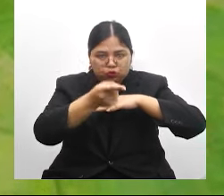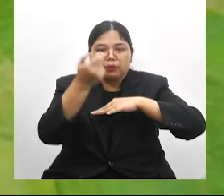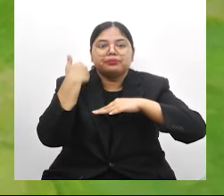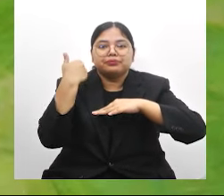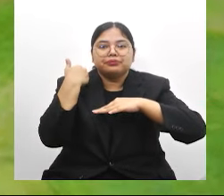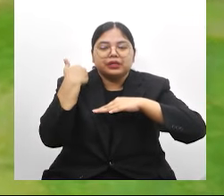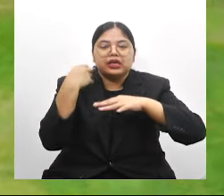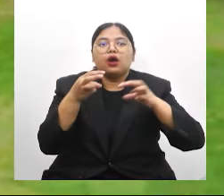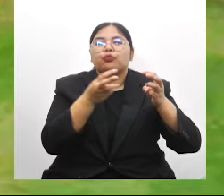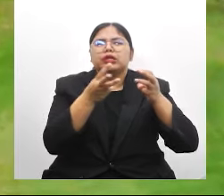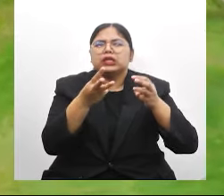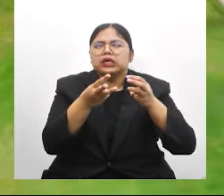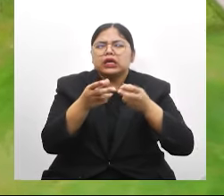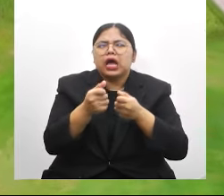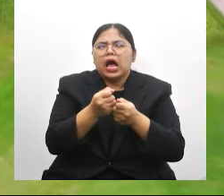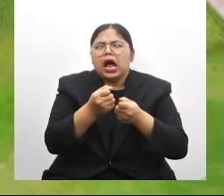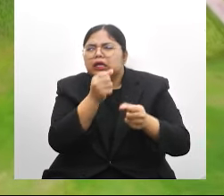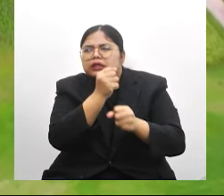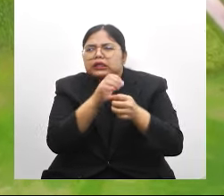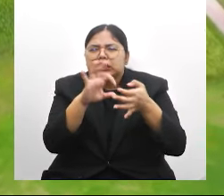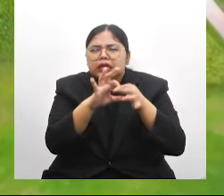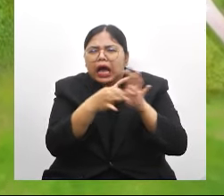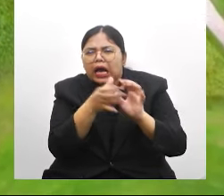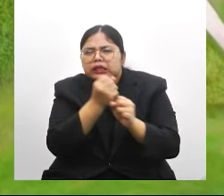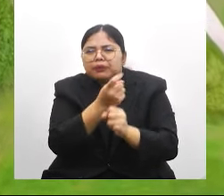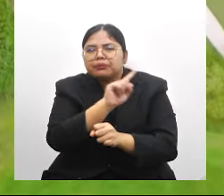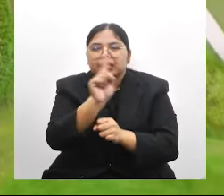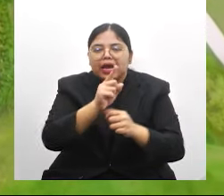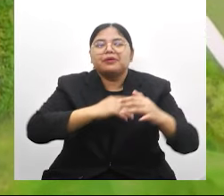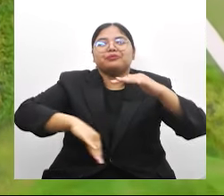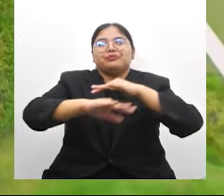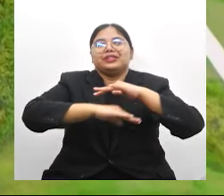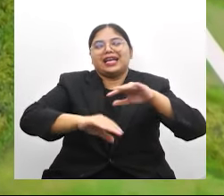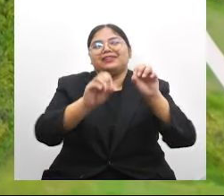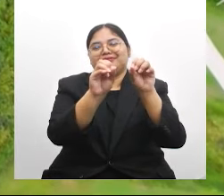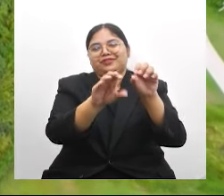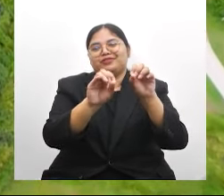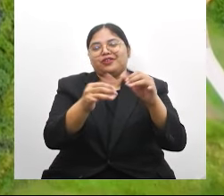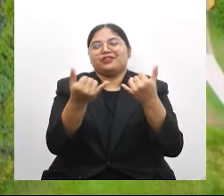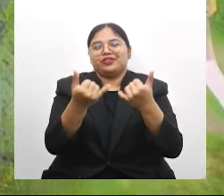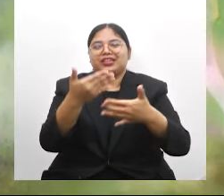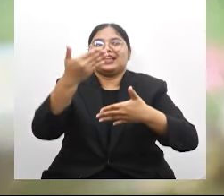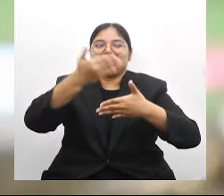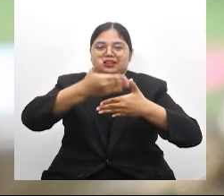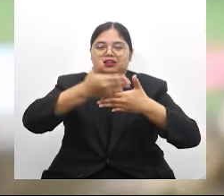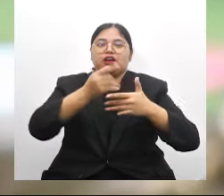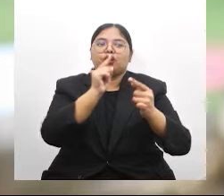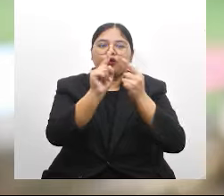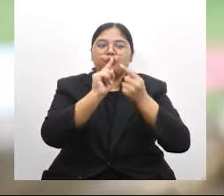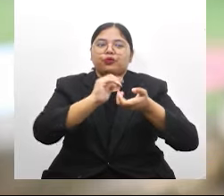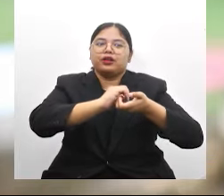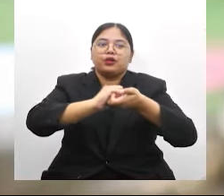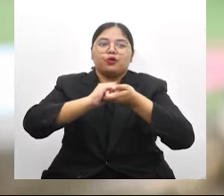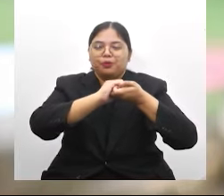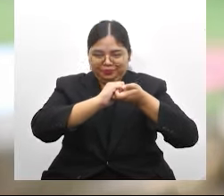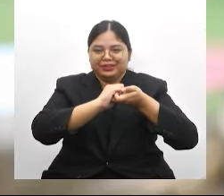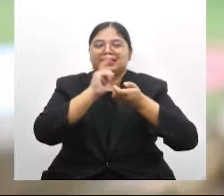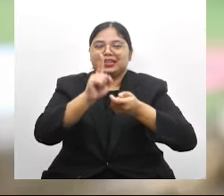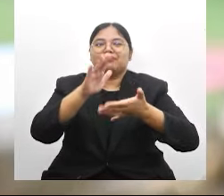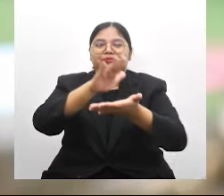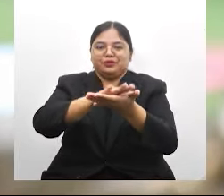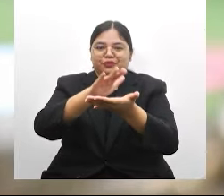กอล์ฟก็เราก็สอนพื้นฐานให้กับเด็กตอนนี้ก็ทางเขื่อนก็ได้ติดต่อกับทางโรงเรียนนะครับก็สื่อสารกันอยู่แล้วก็ติดต่อ